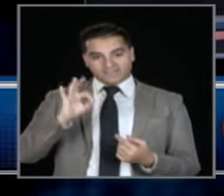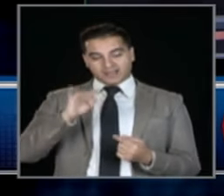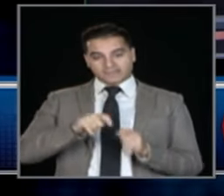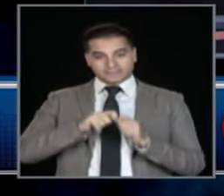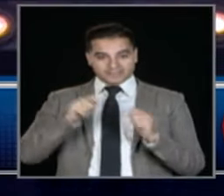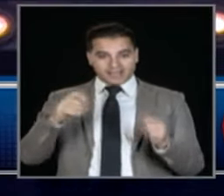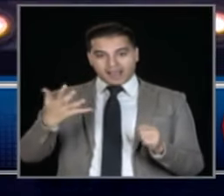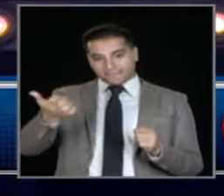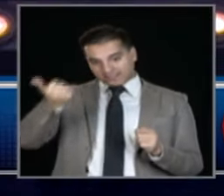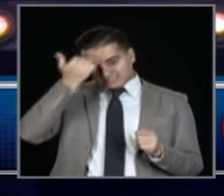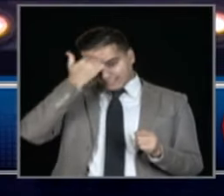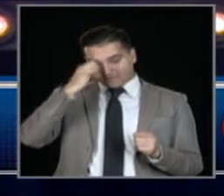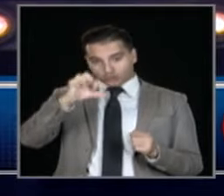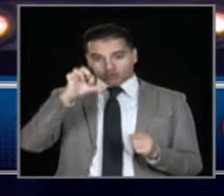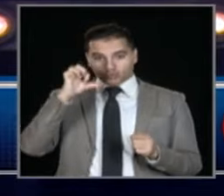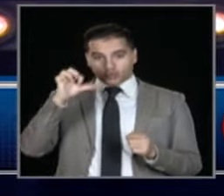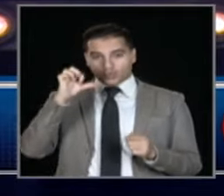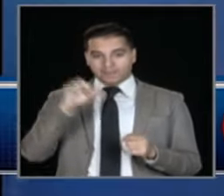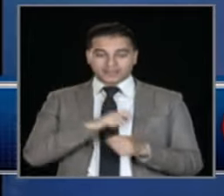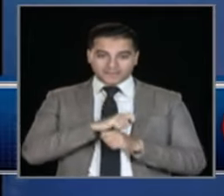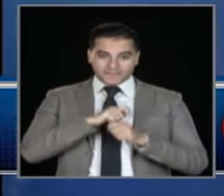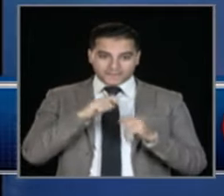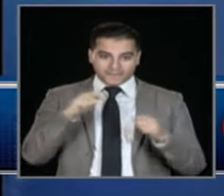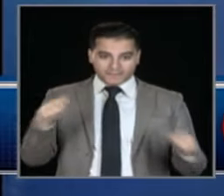مساحتها 5900 فدان.